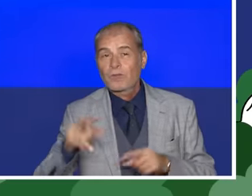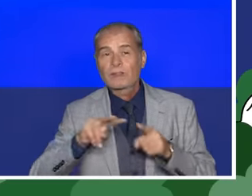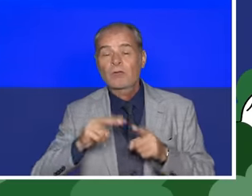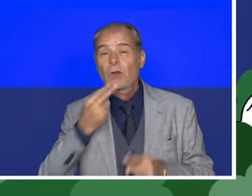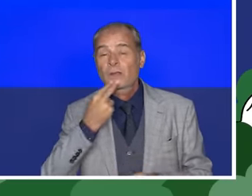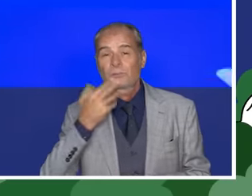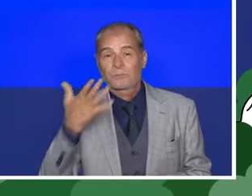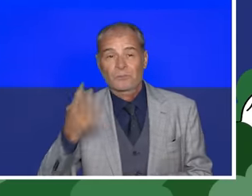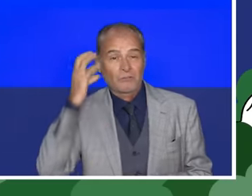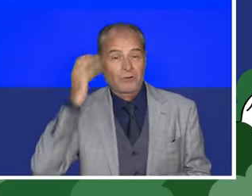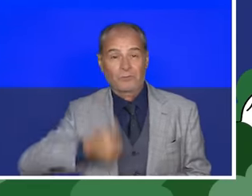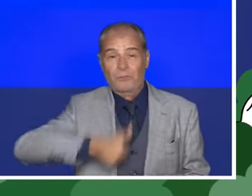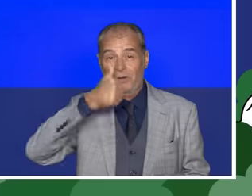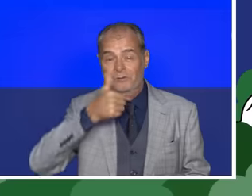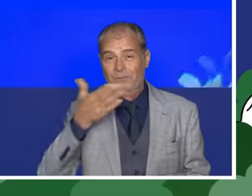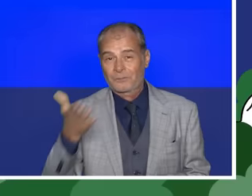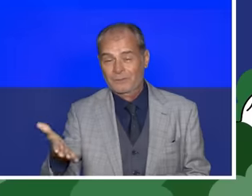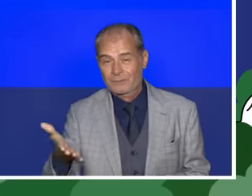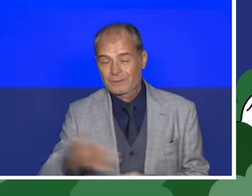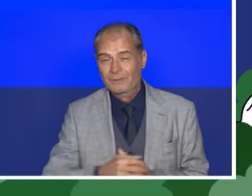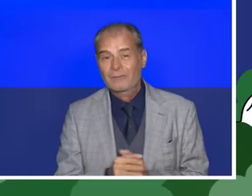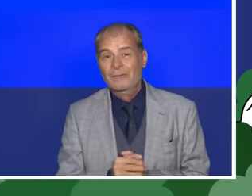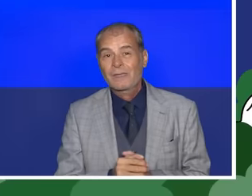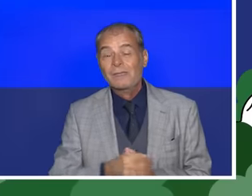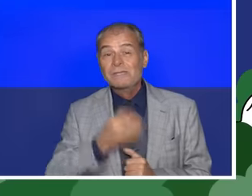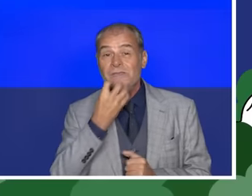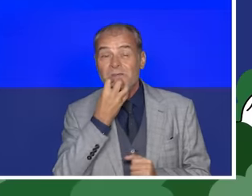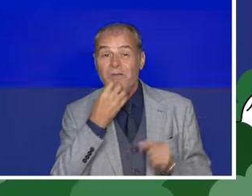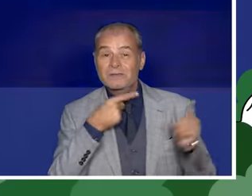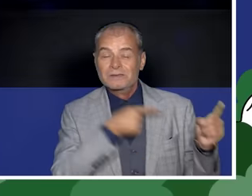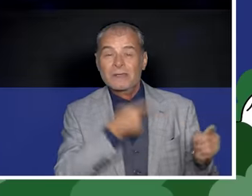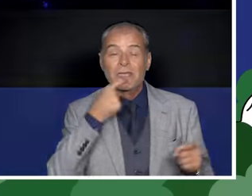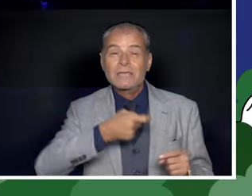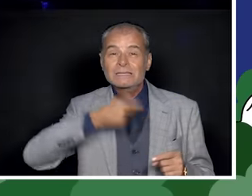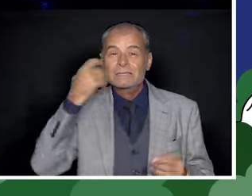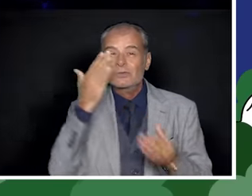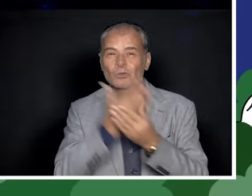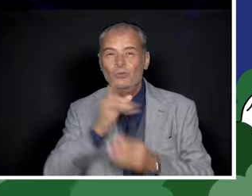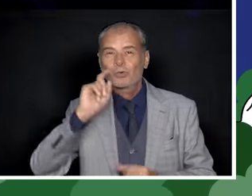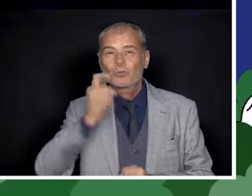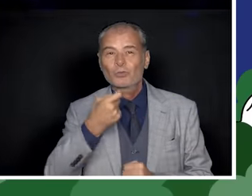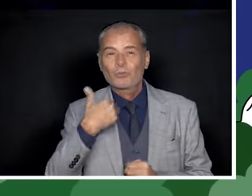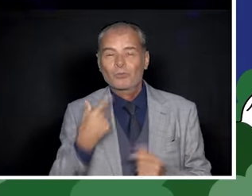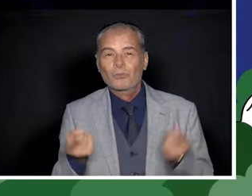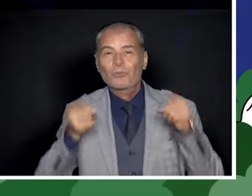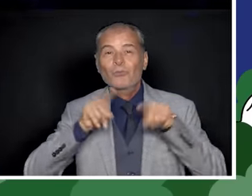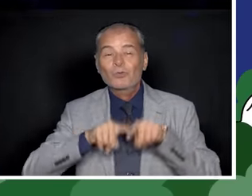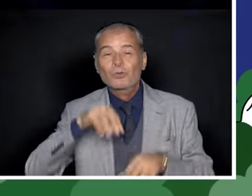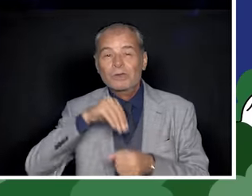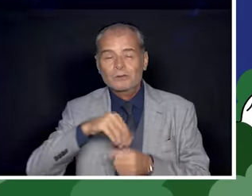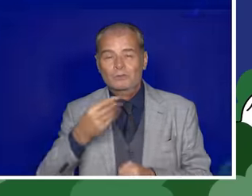Furkan'a Sakık Bey arşivlerden bulup tekrar bizimle buluşturdukları için de teşekkür